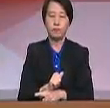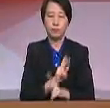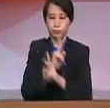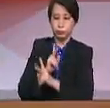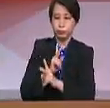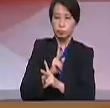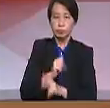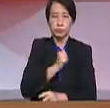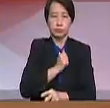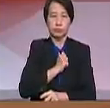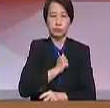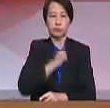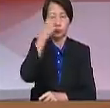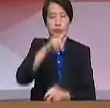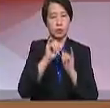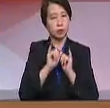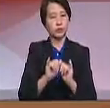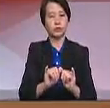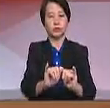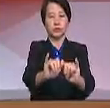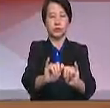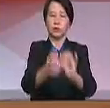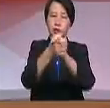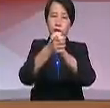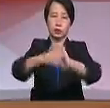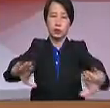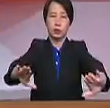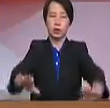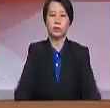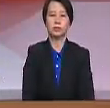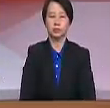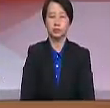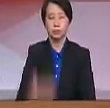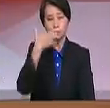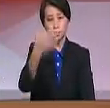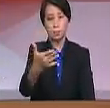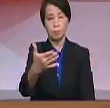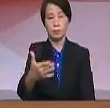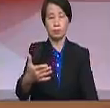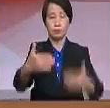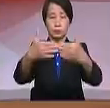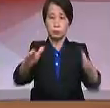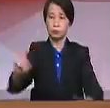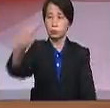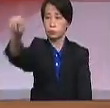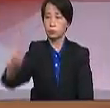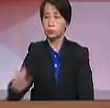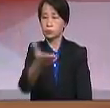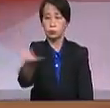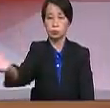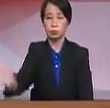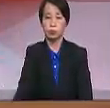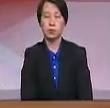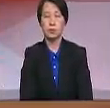kawalan kendiri untuk terus kekal selamat. Terima kasih. Saya buka kepada soalan.